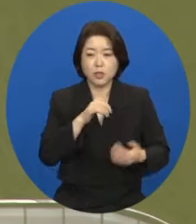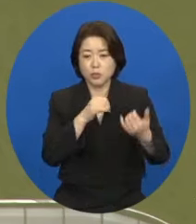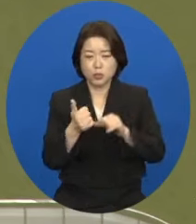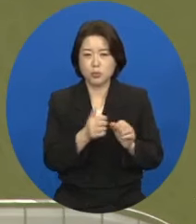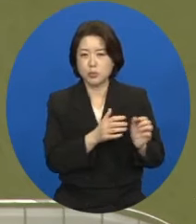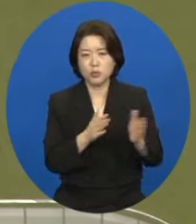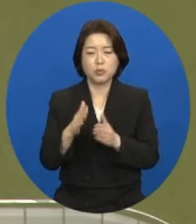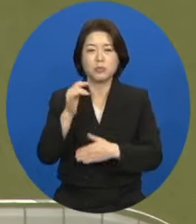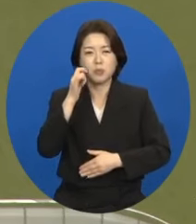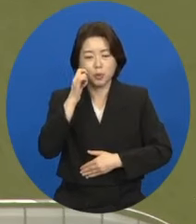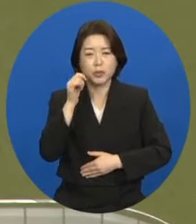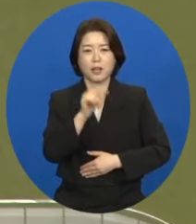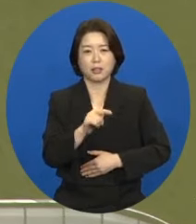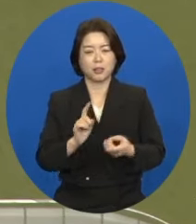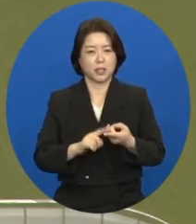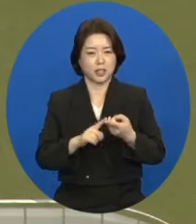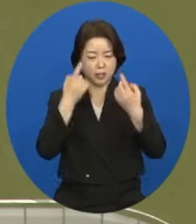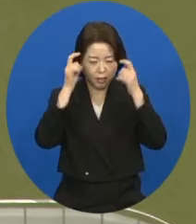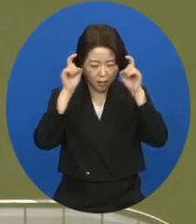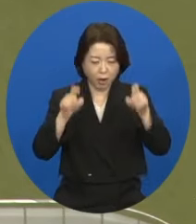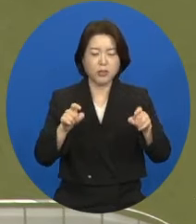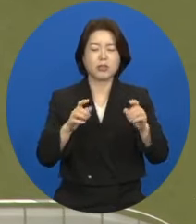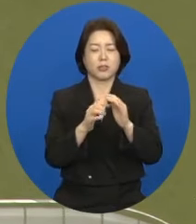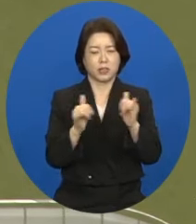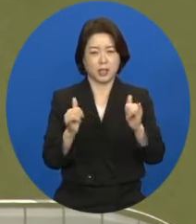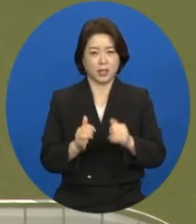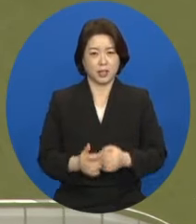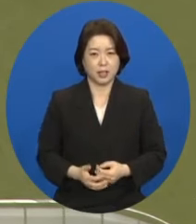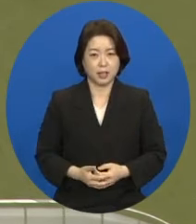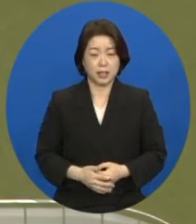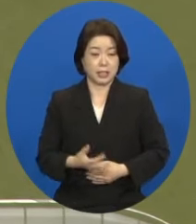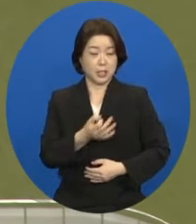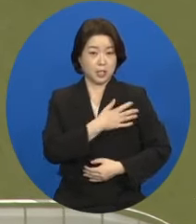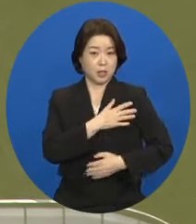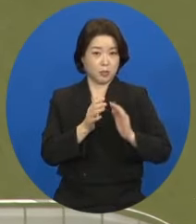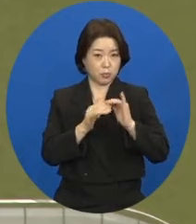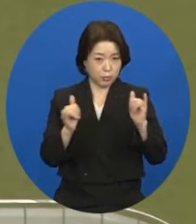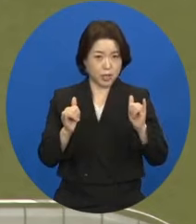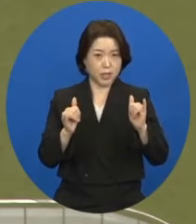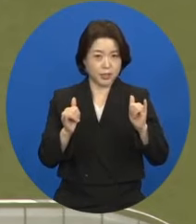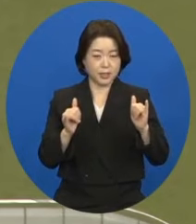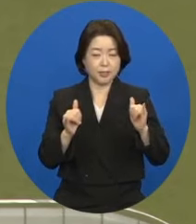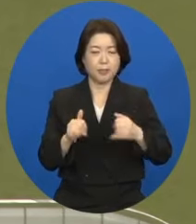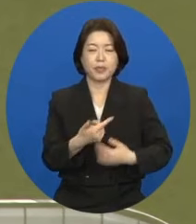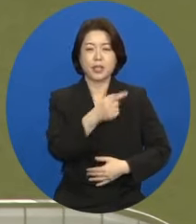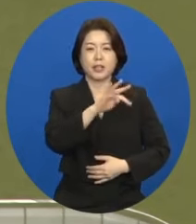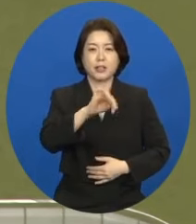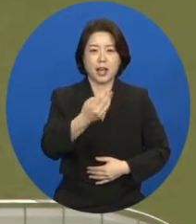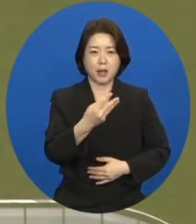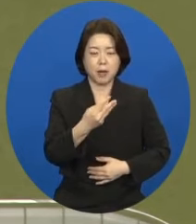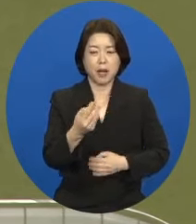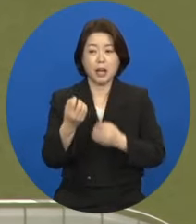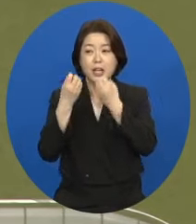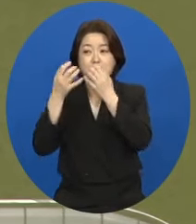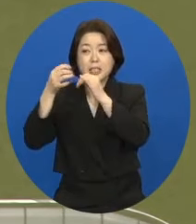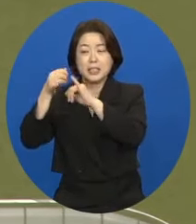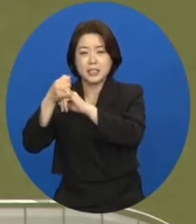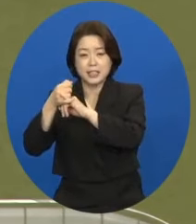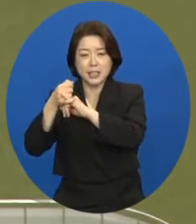못한 점에서 어리석은 자라는 거예요. 그래서 이 부자는 바로 나발의 신약